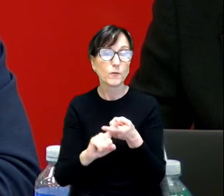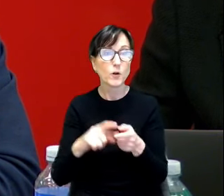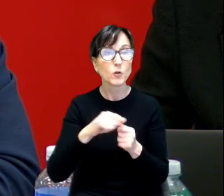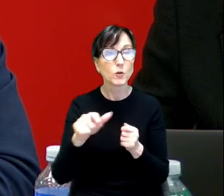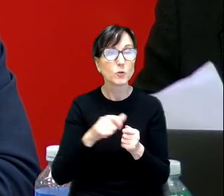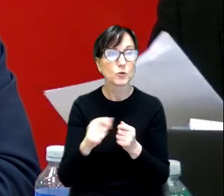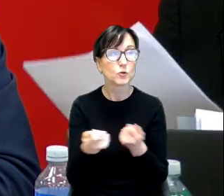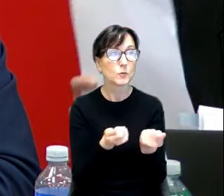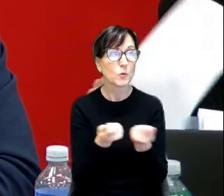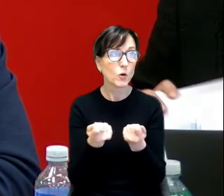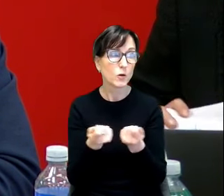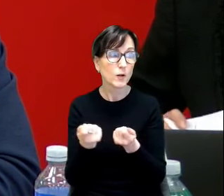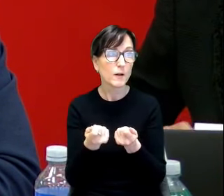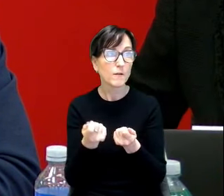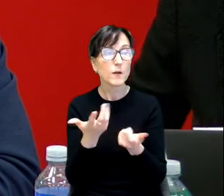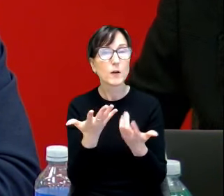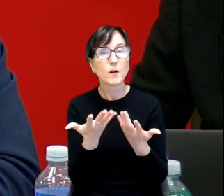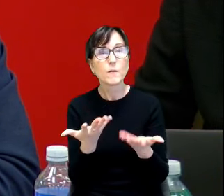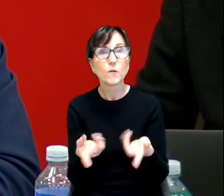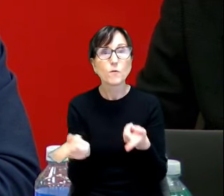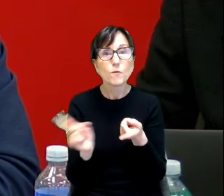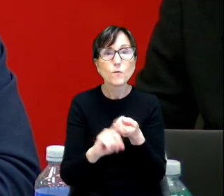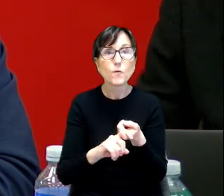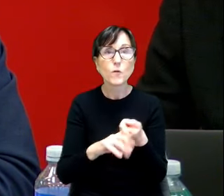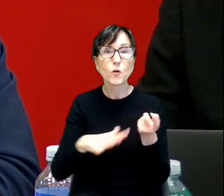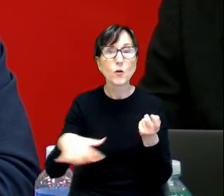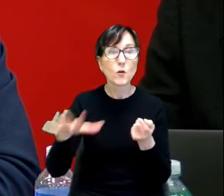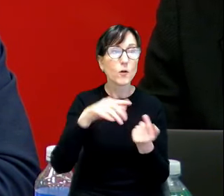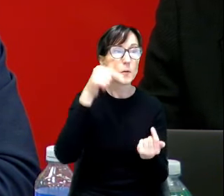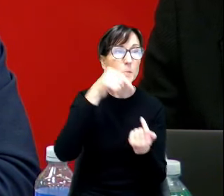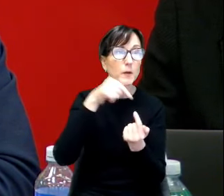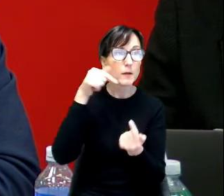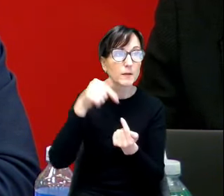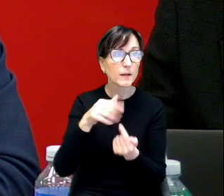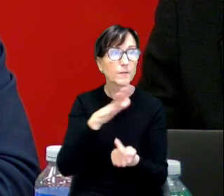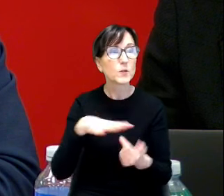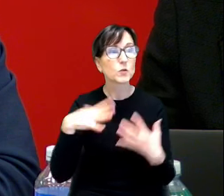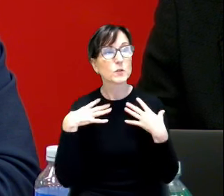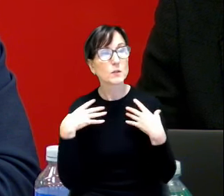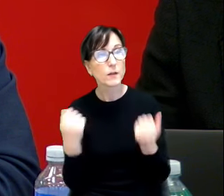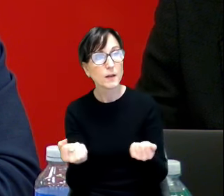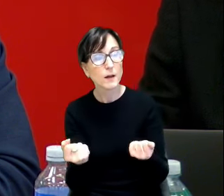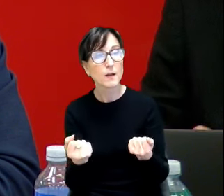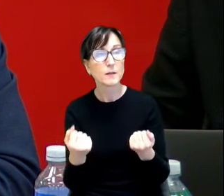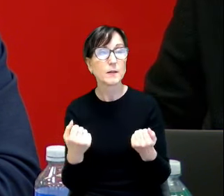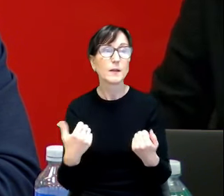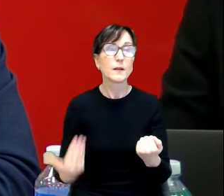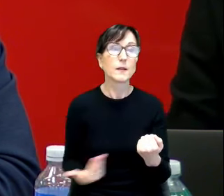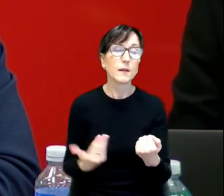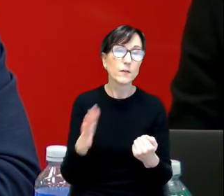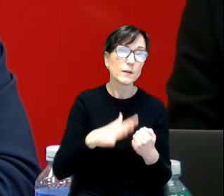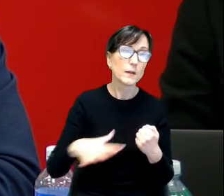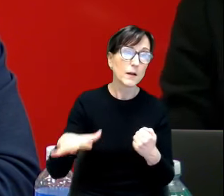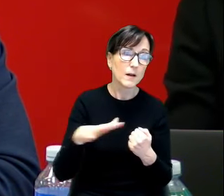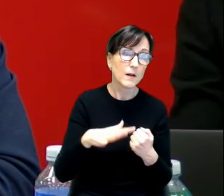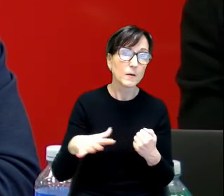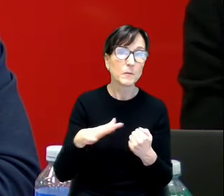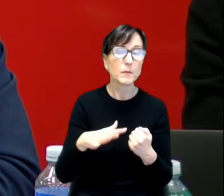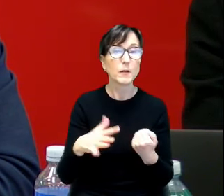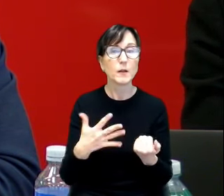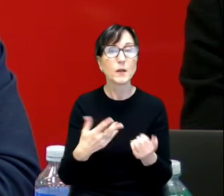vietos poveikio viešajai tvarkai švietimui kultūrai visuomenės sveikatai gyvenamai aplinkai ir